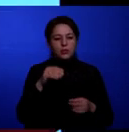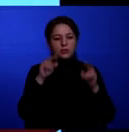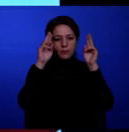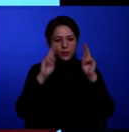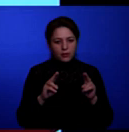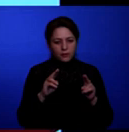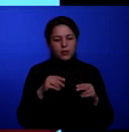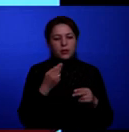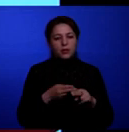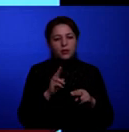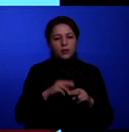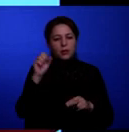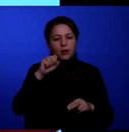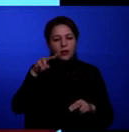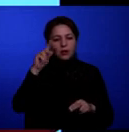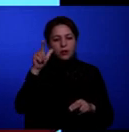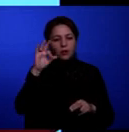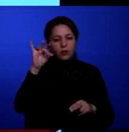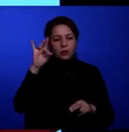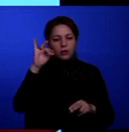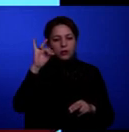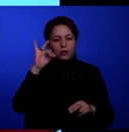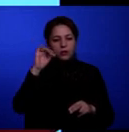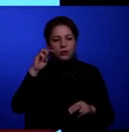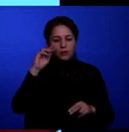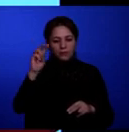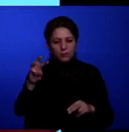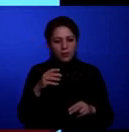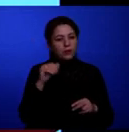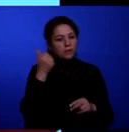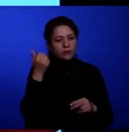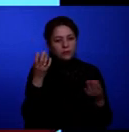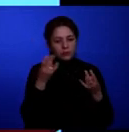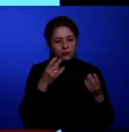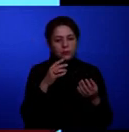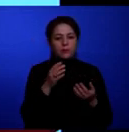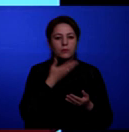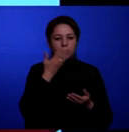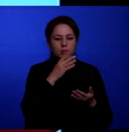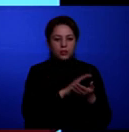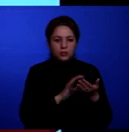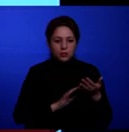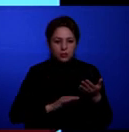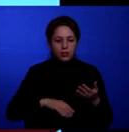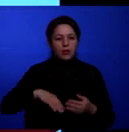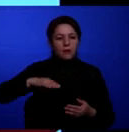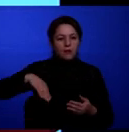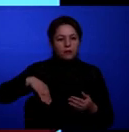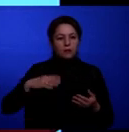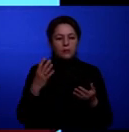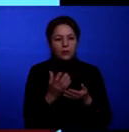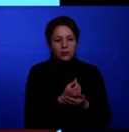алгоритм то есть последовательной действия первое нужно прочитать текст затем найти